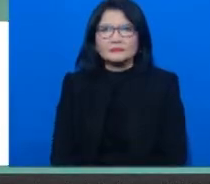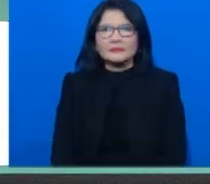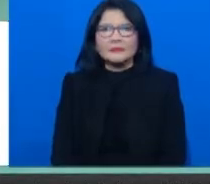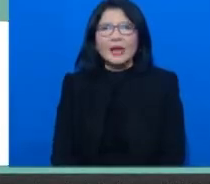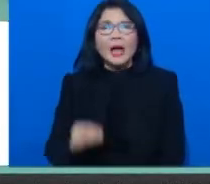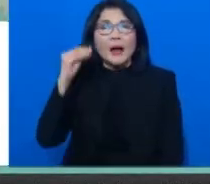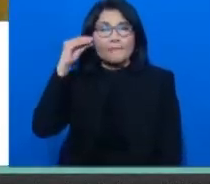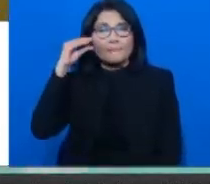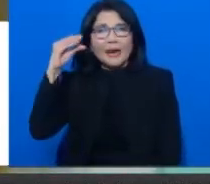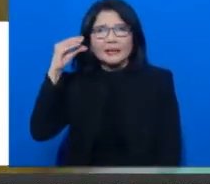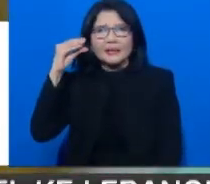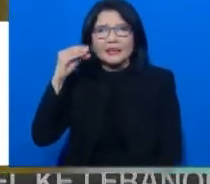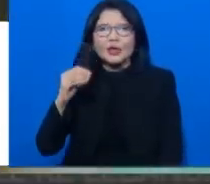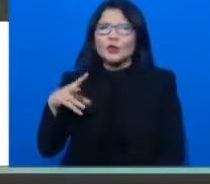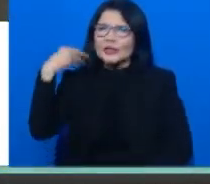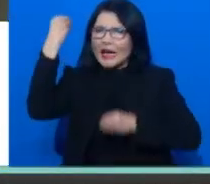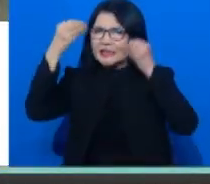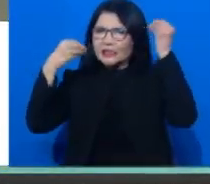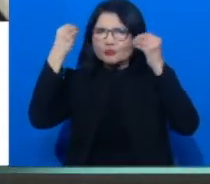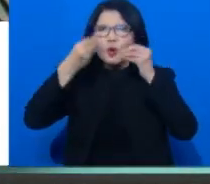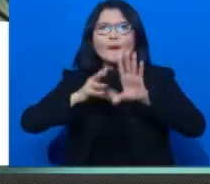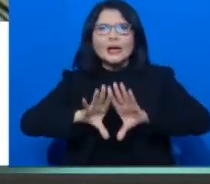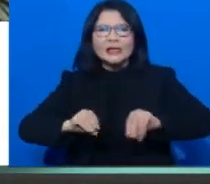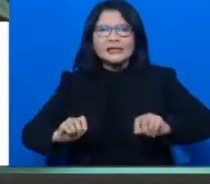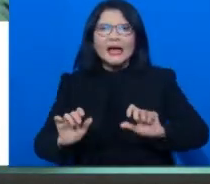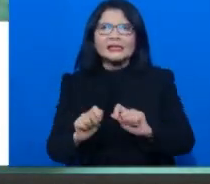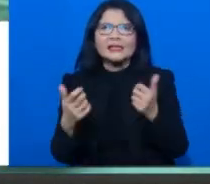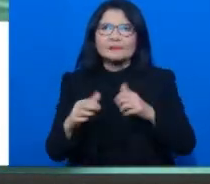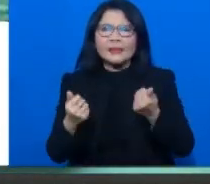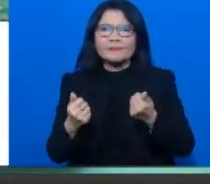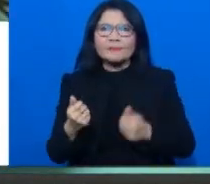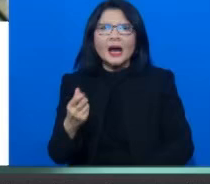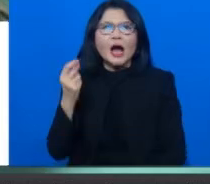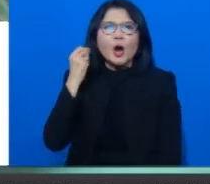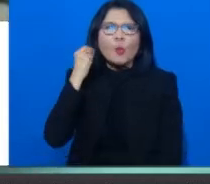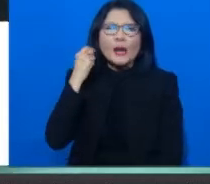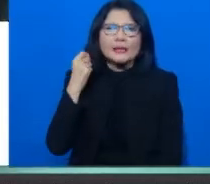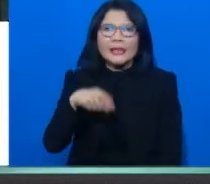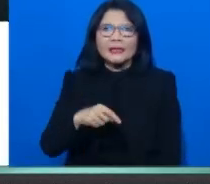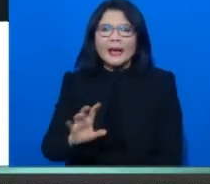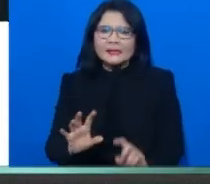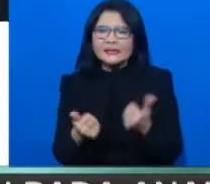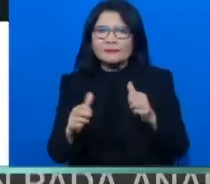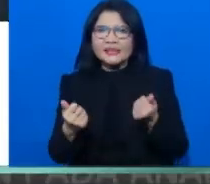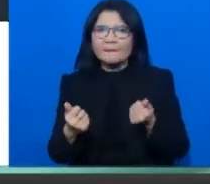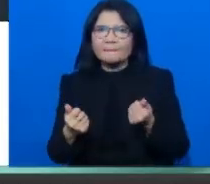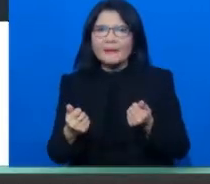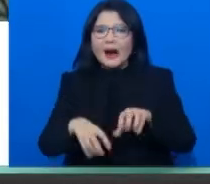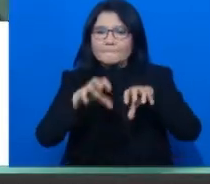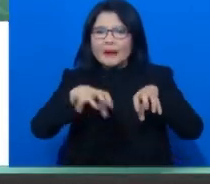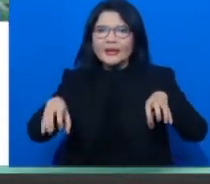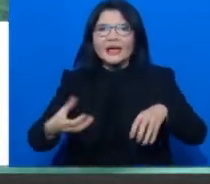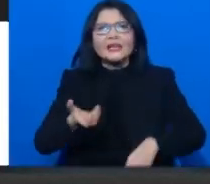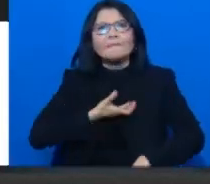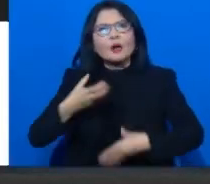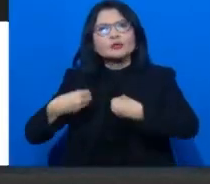Pagi hari, Wartika sudah sibuk dengan rutinitasnya. Wanita 51 tahun ini menyiapkan semua bahan yang akan dijual suaminya,